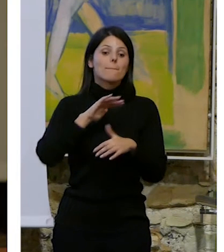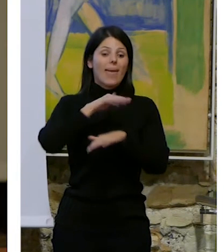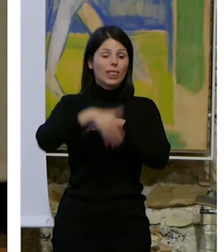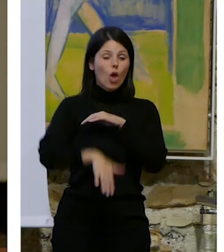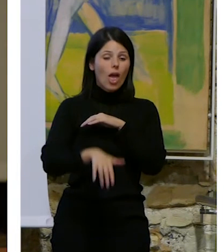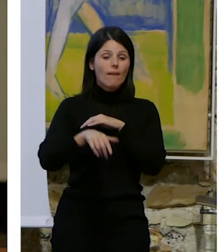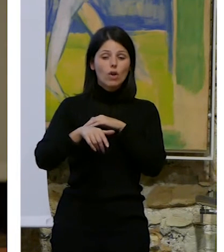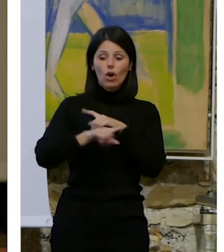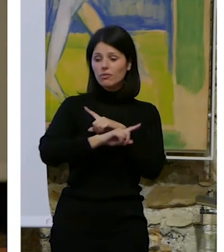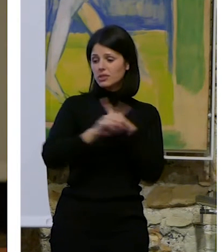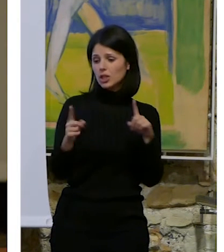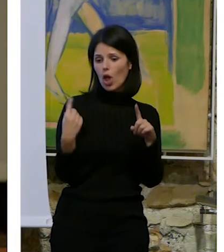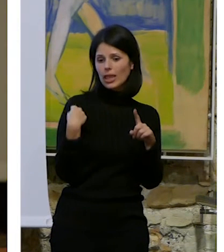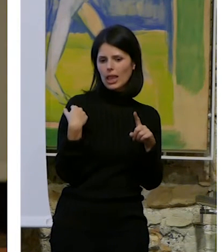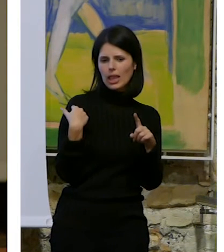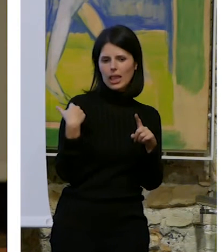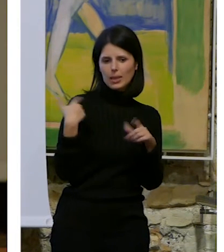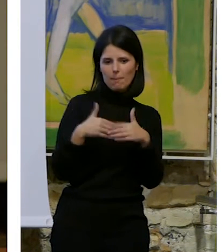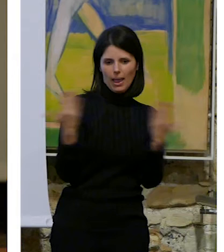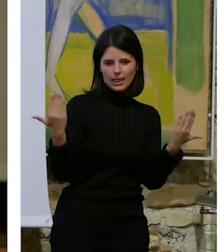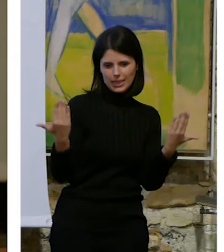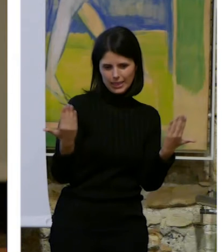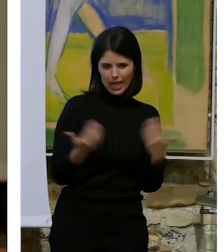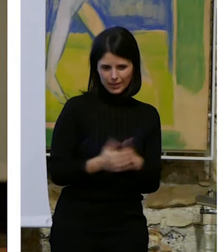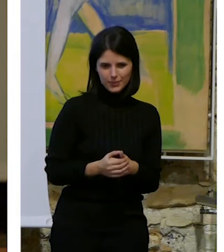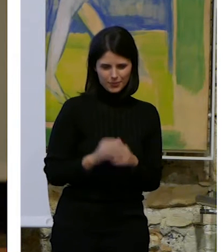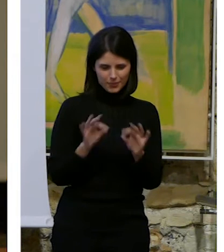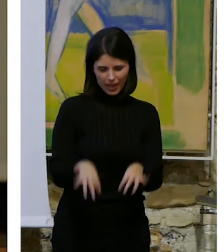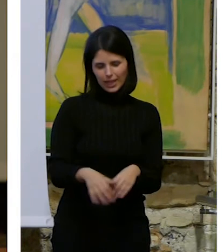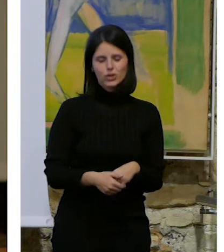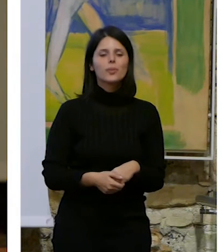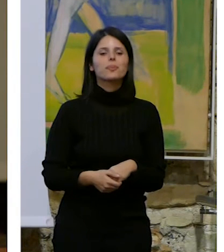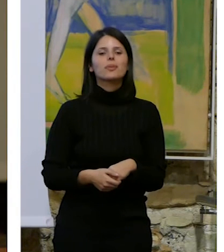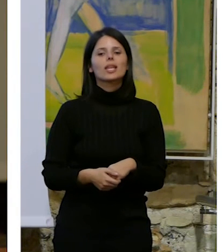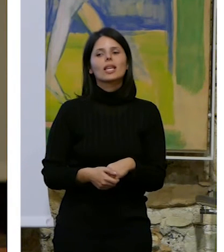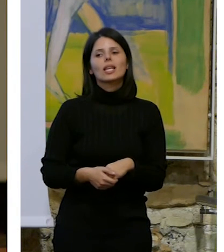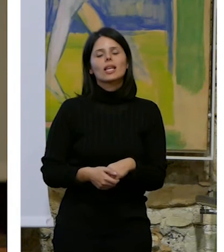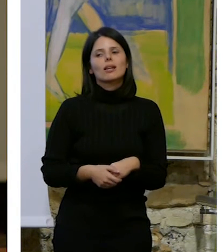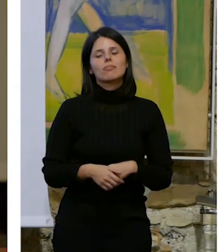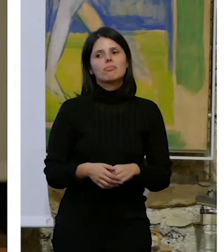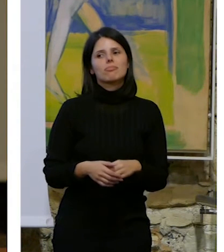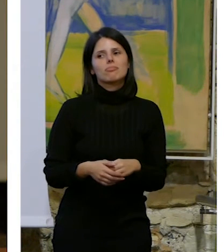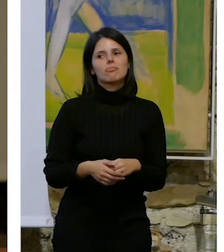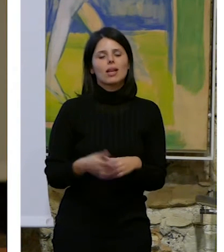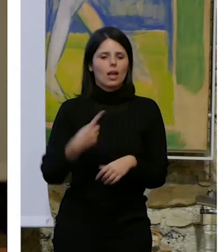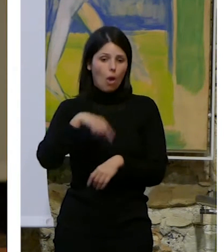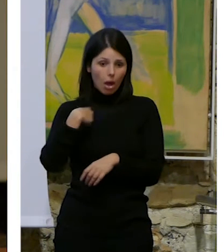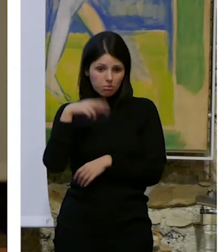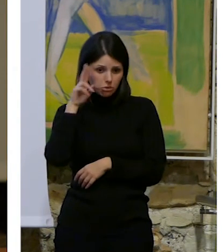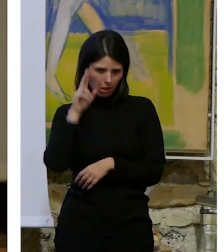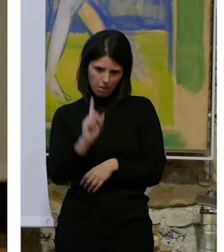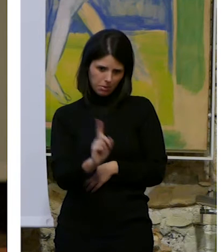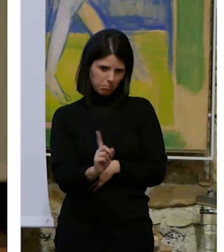ieri mattina. Ma l'umanità evolve, e evolve perché non siamo mica scemi.